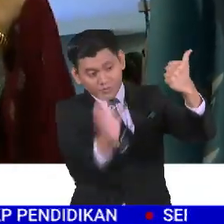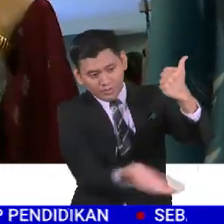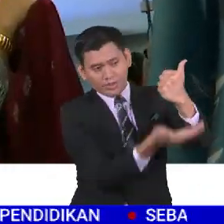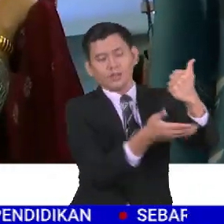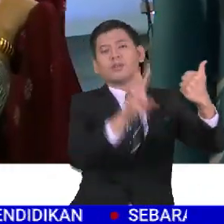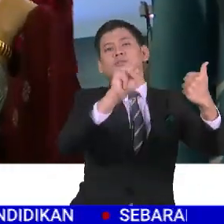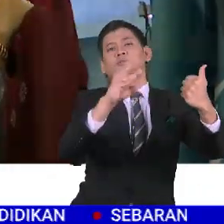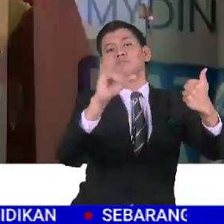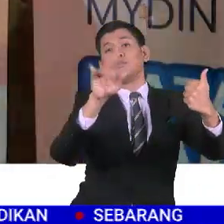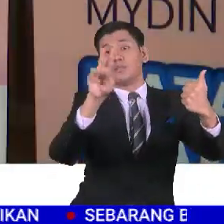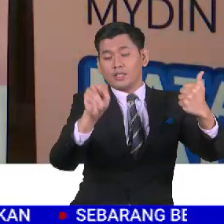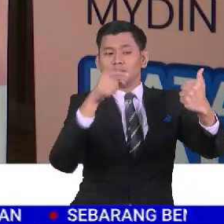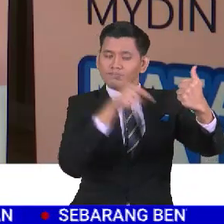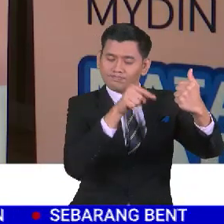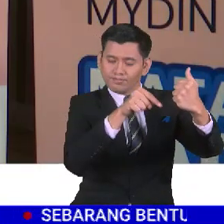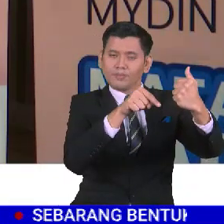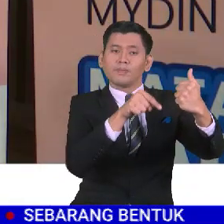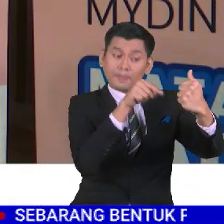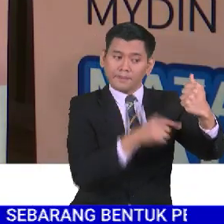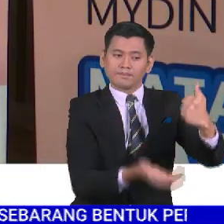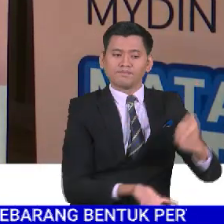akan digunakan untuk membantu